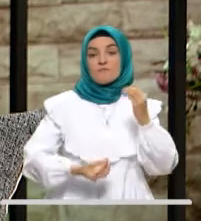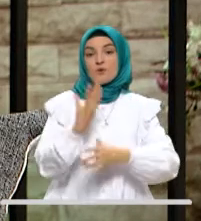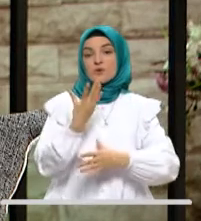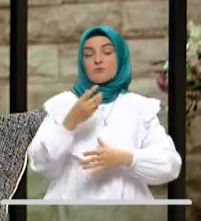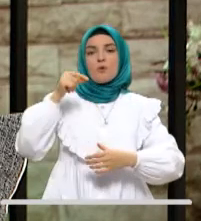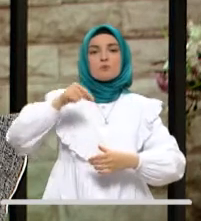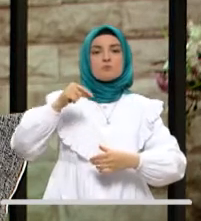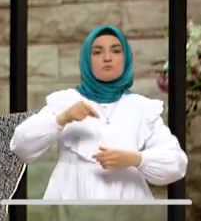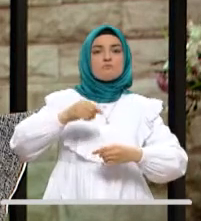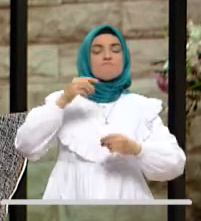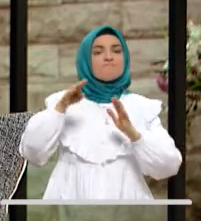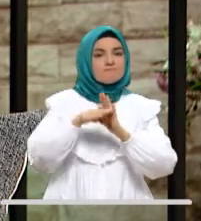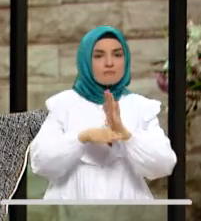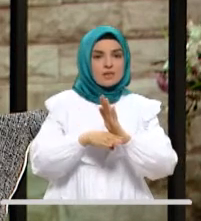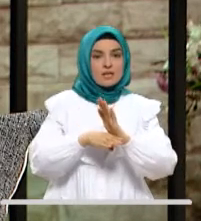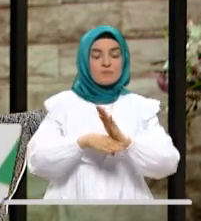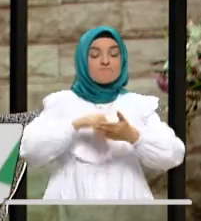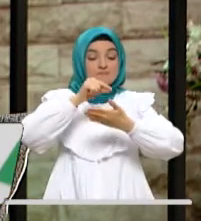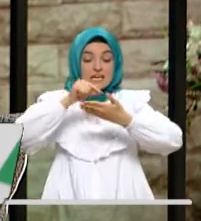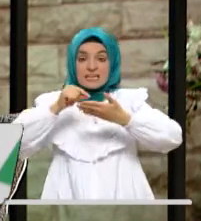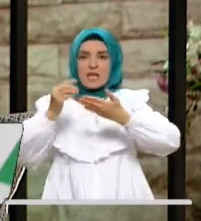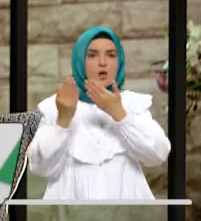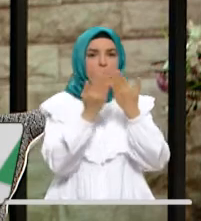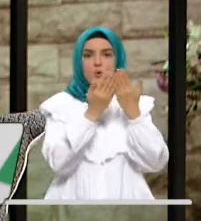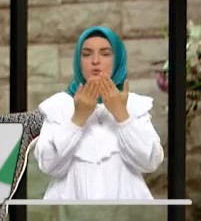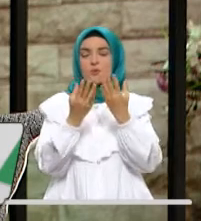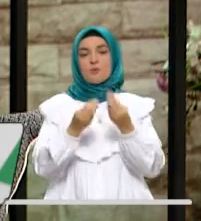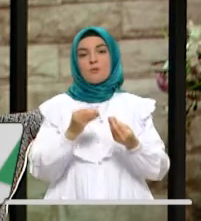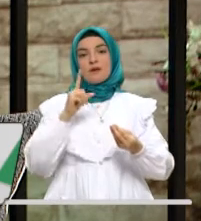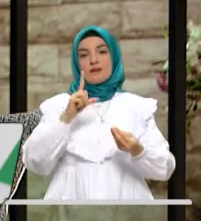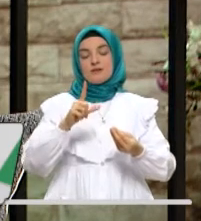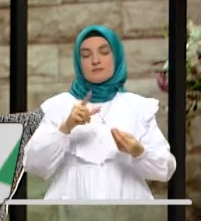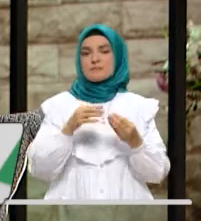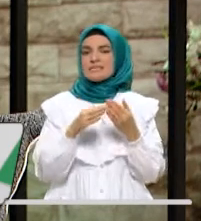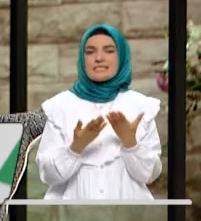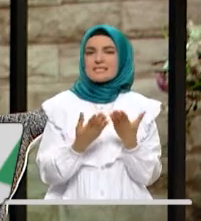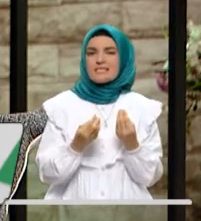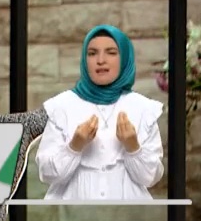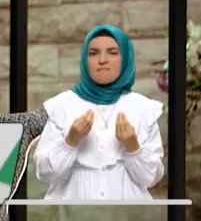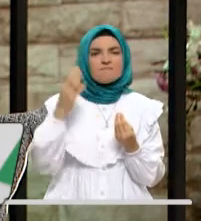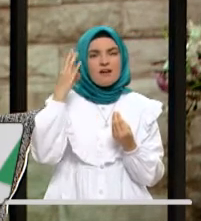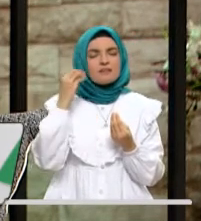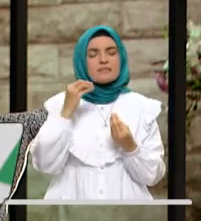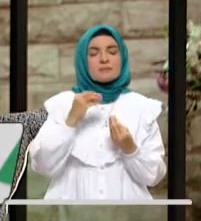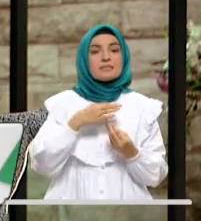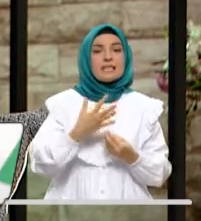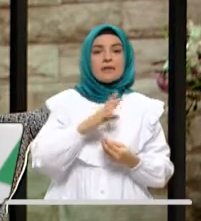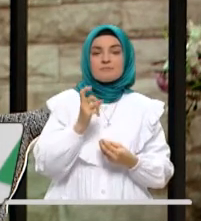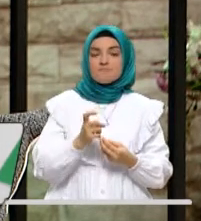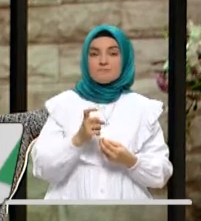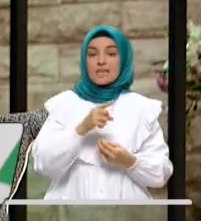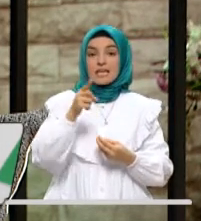kesinlikle iyi bir etiket okuyucusu olmak lazım. Etiket okuyucusu olmak derken şimdi tabii ki bazen söylüyorlar hani